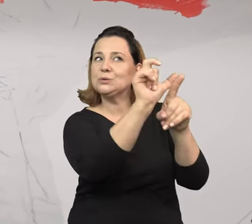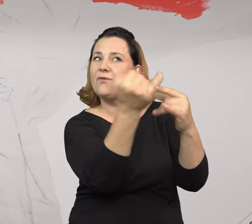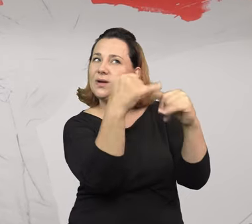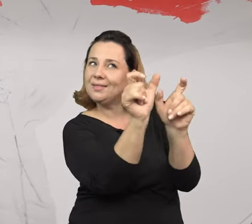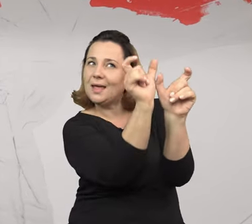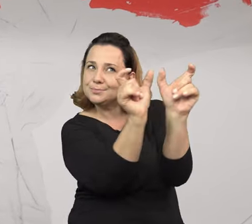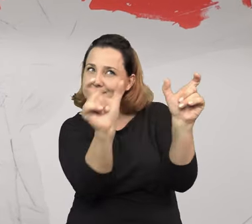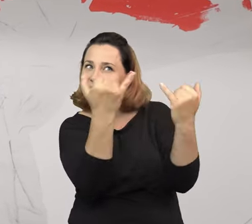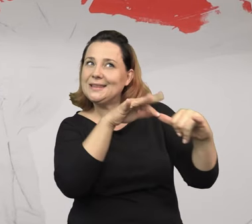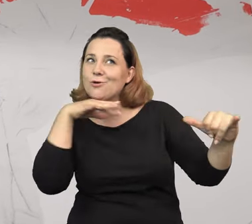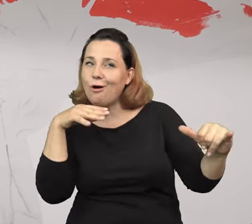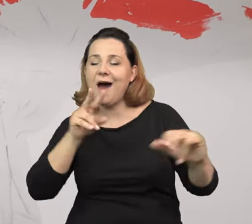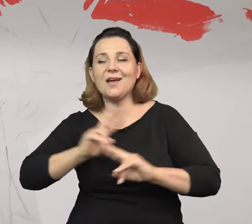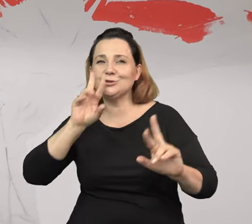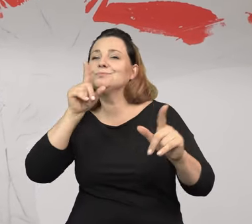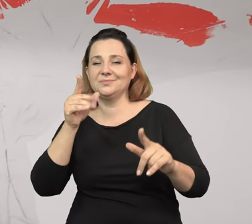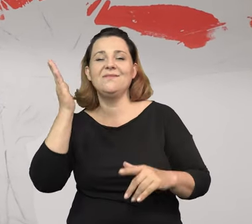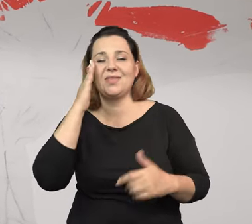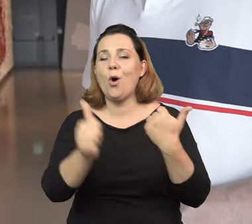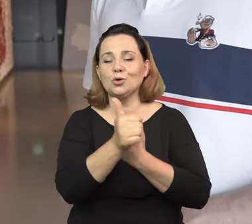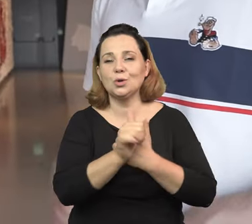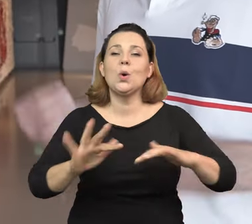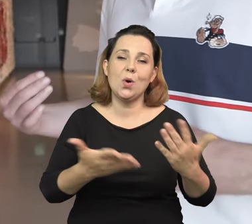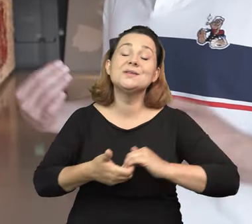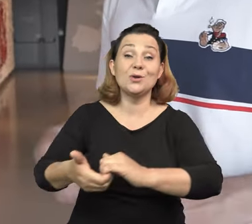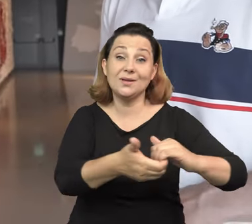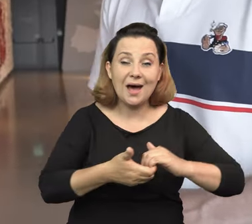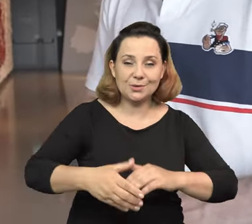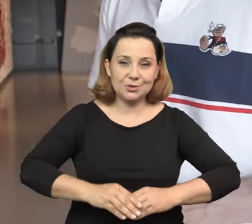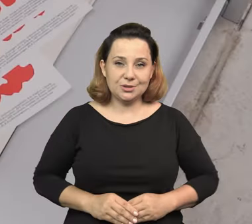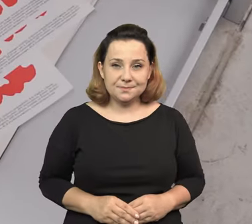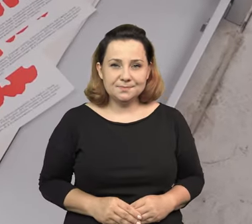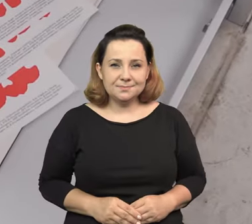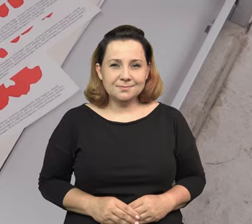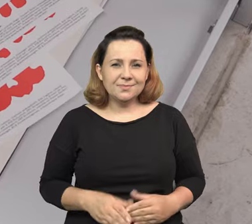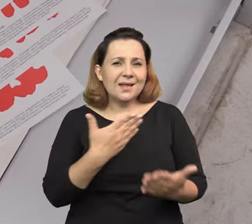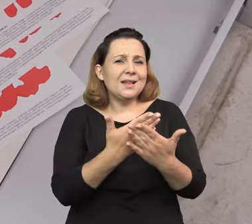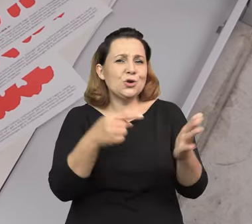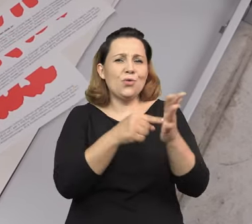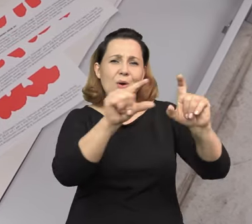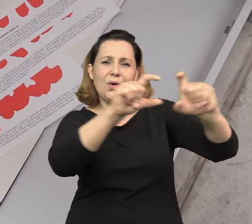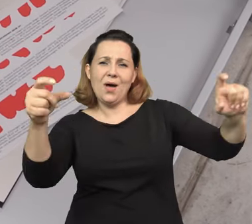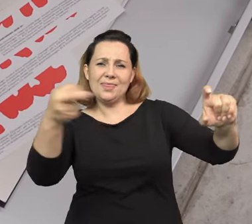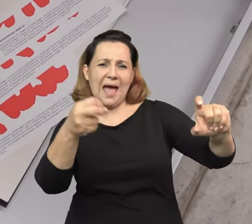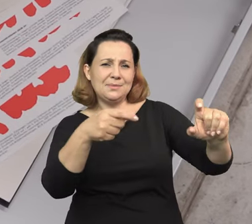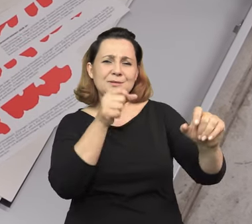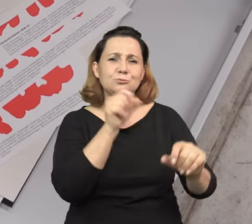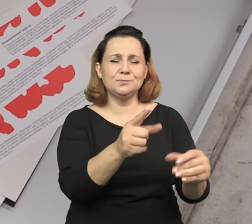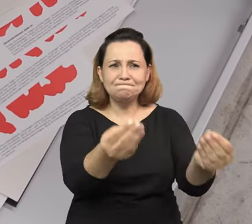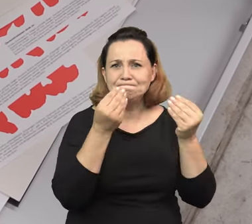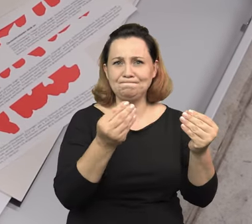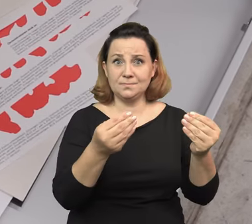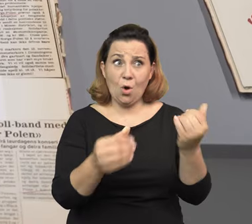kolor, ale każdy wiedział, że chodzi o jedno, chodzi o Solidarność. Na czym polega fenomen Solidarycy? Właśnie tym prostym